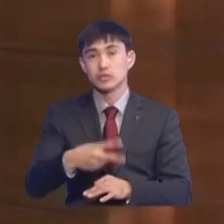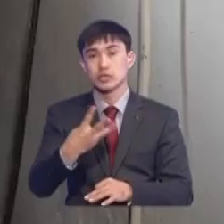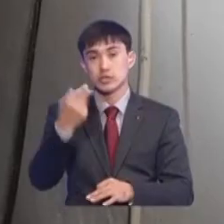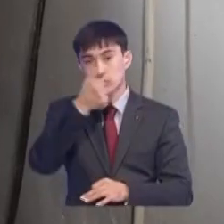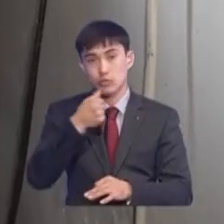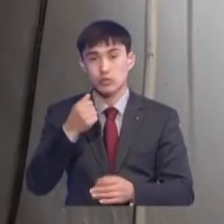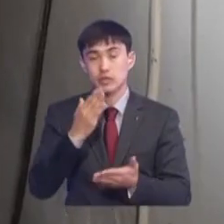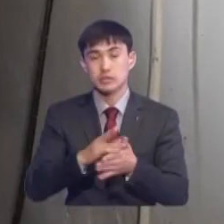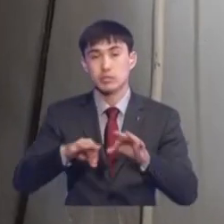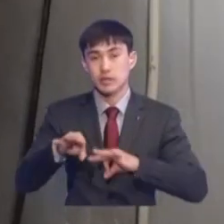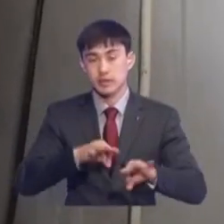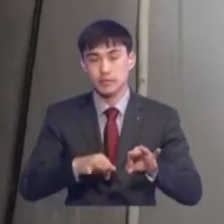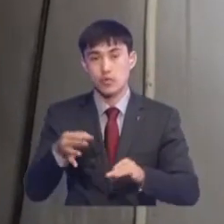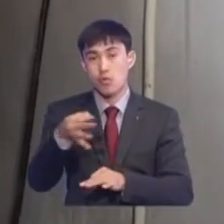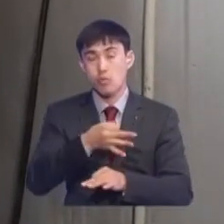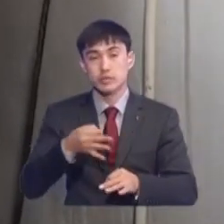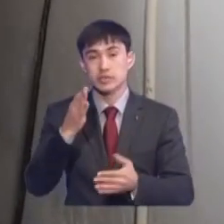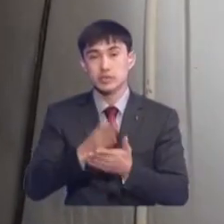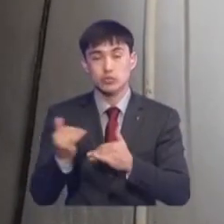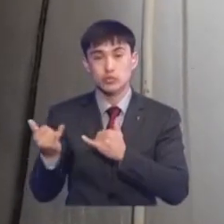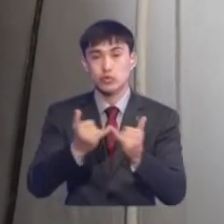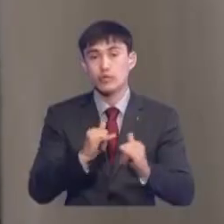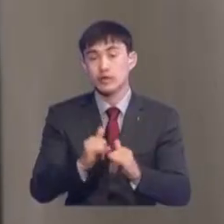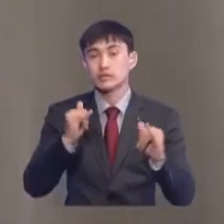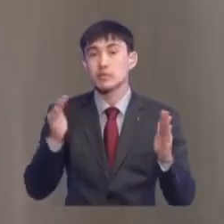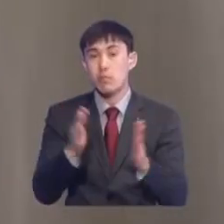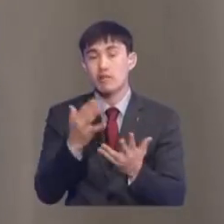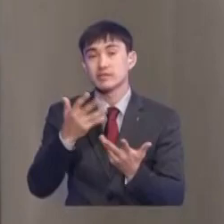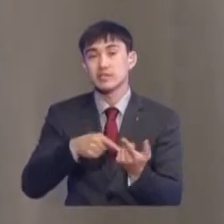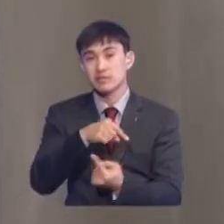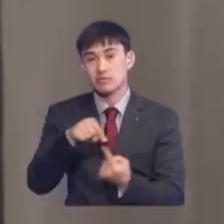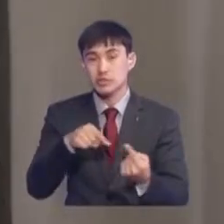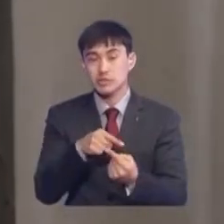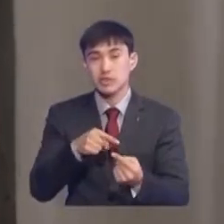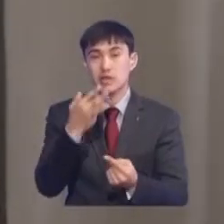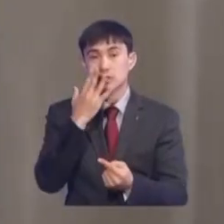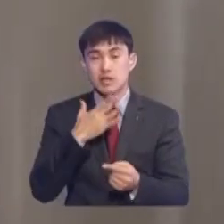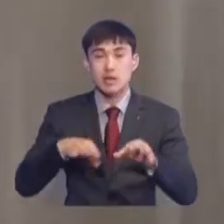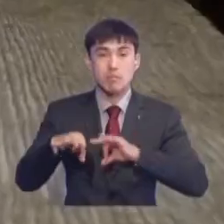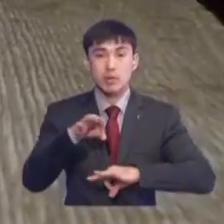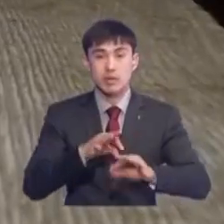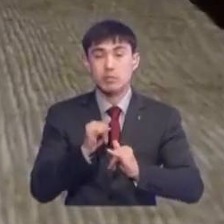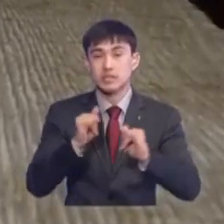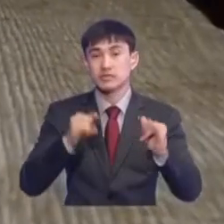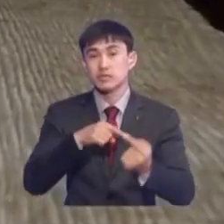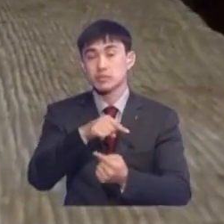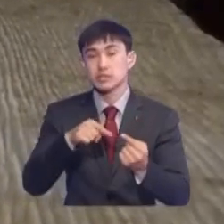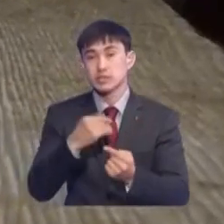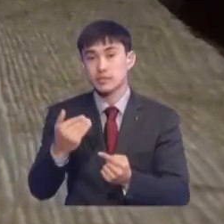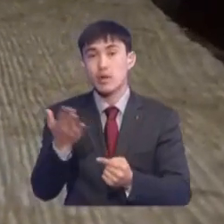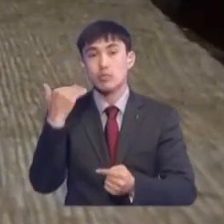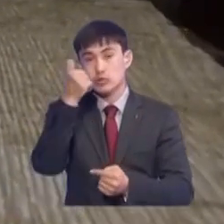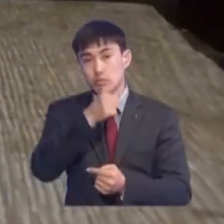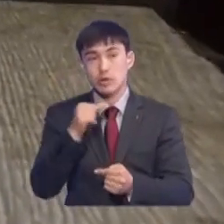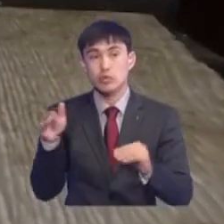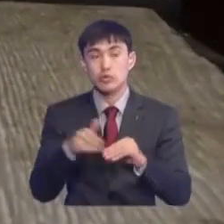л проектов в области создаются благоприятные условия для развития малого и среднего бизнеса в рамках национального проекта по развитию предпринимательства в прошлом